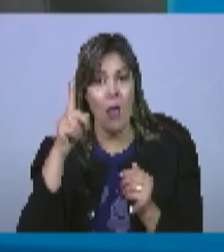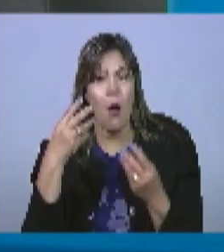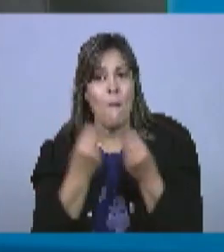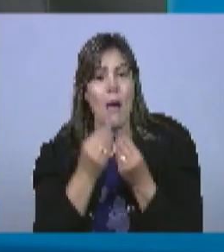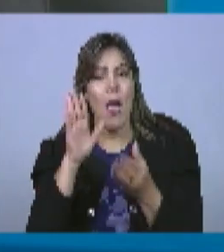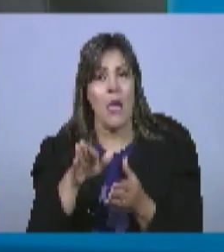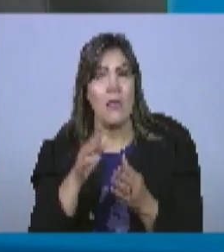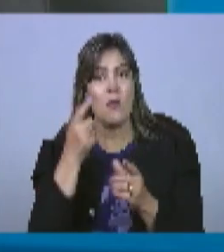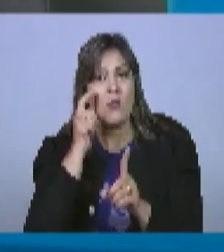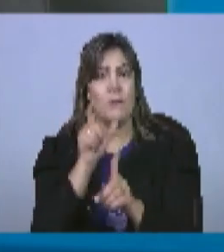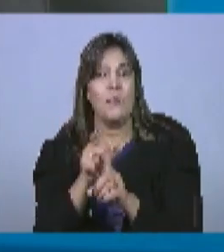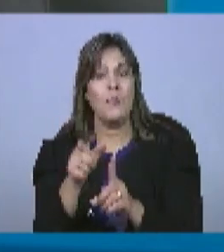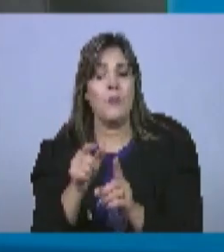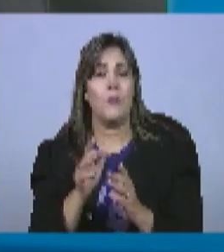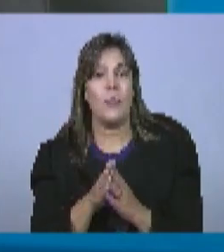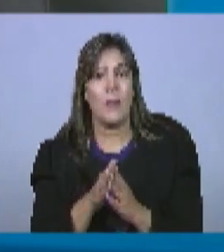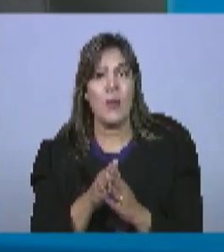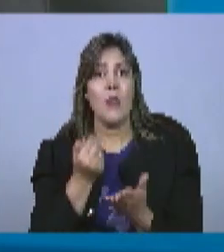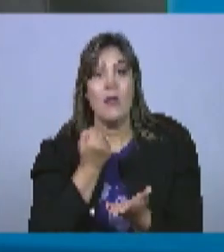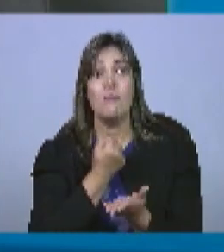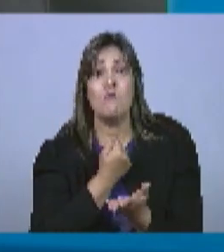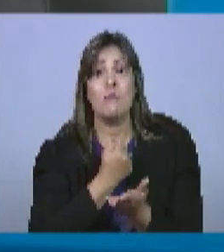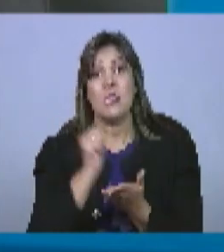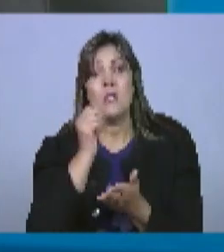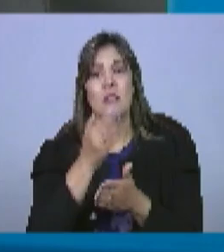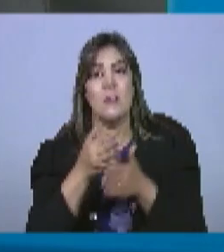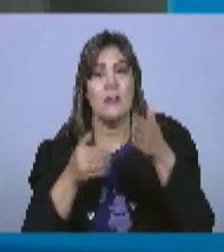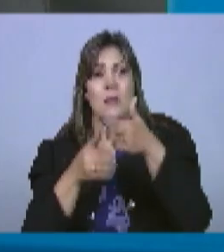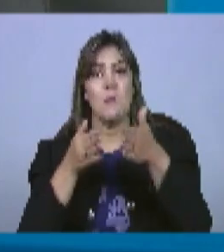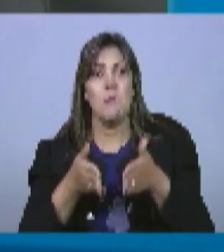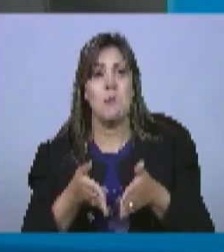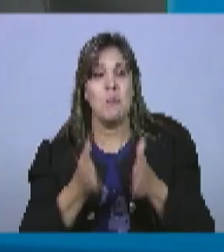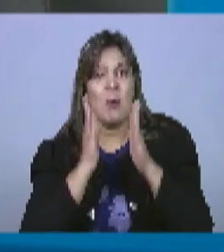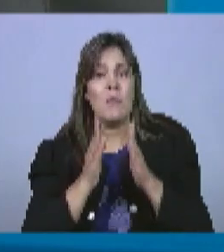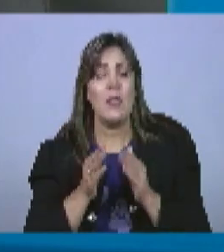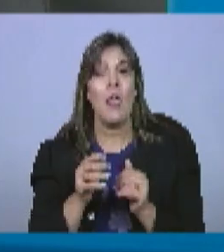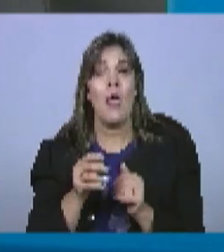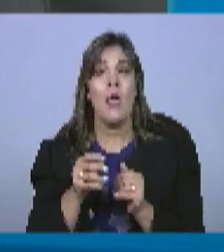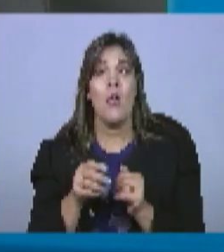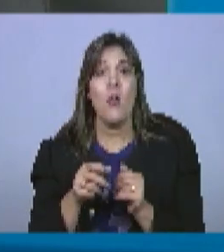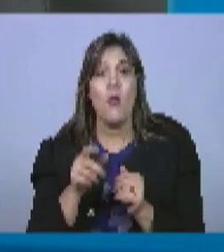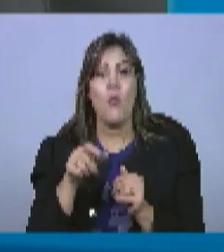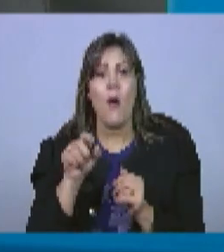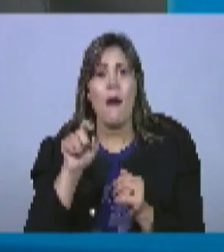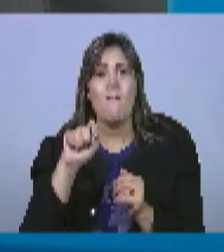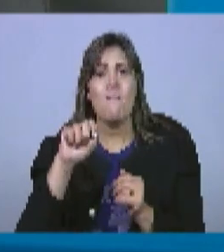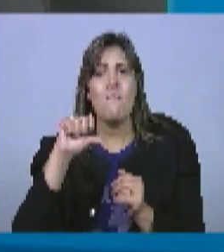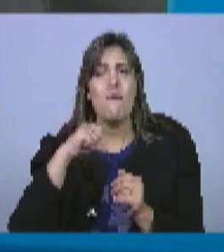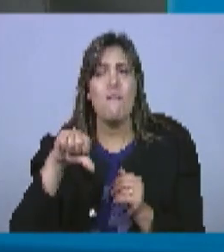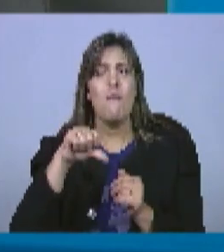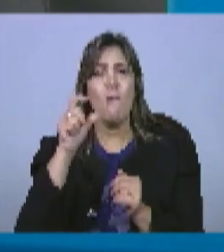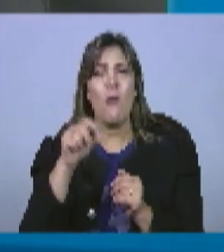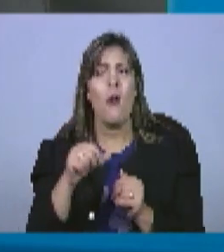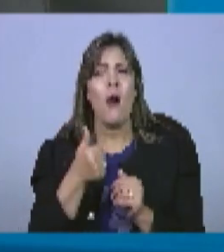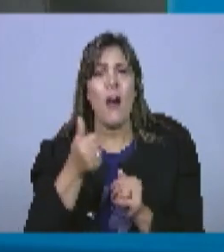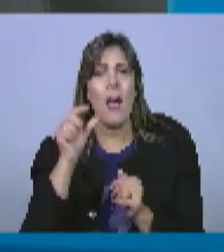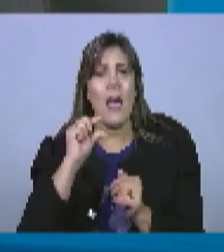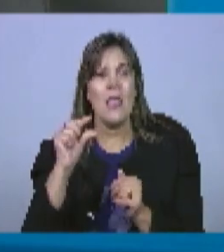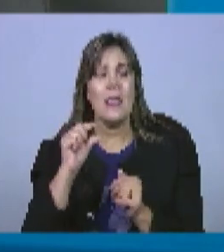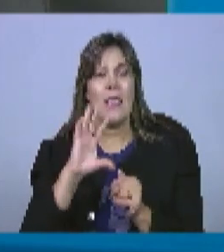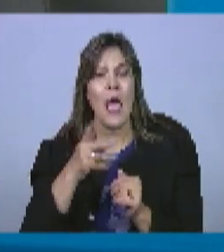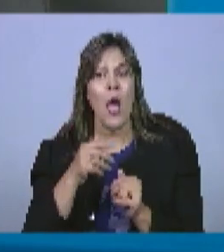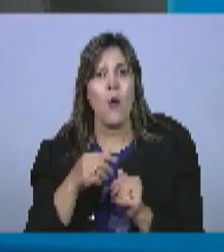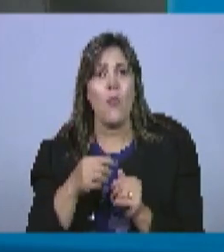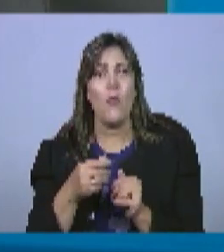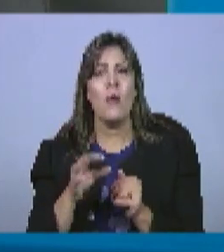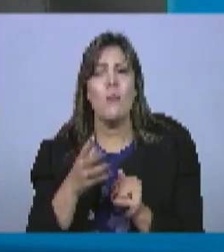قصفت مبنى مما ادى الى مقتل فؤاد شكر او ما يطلق عليه الحاج